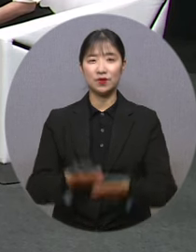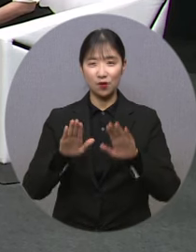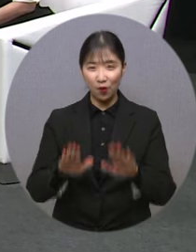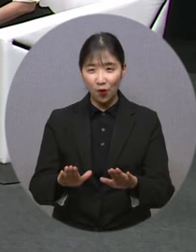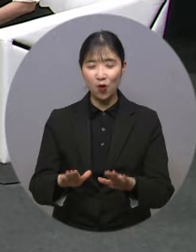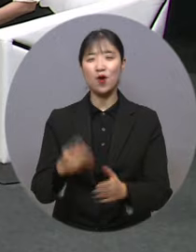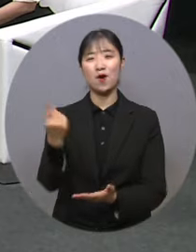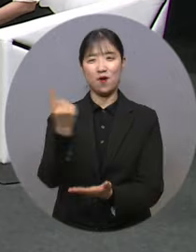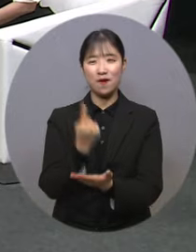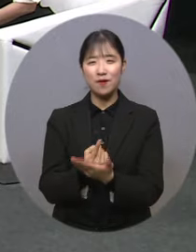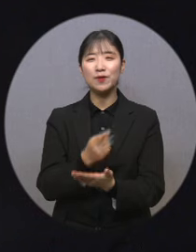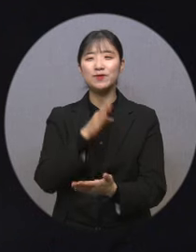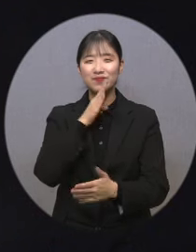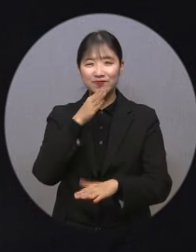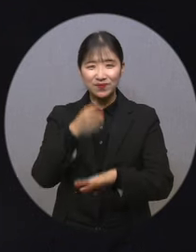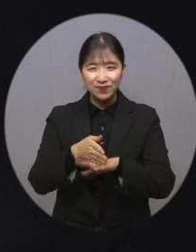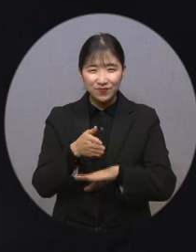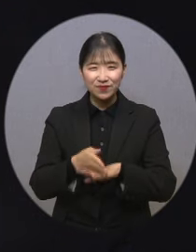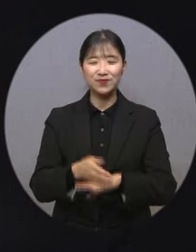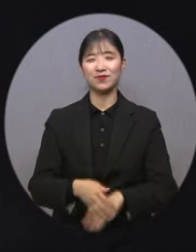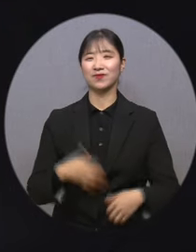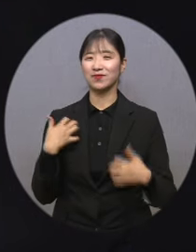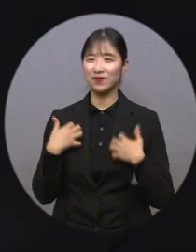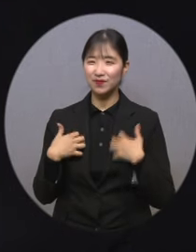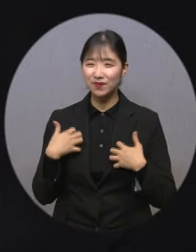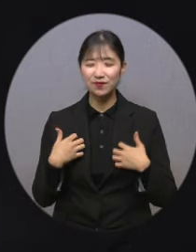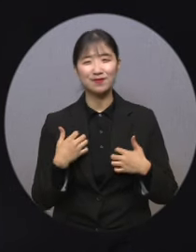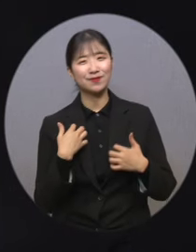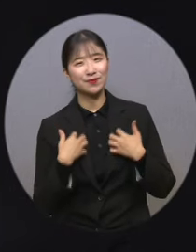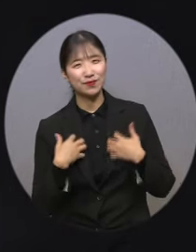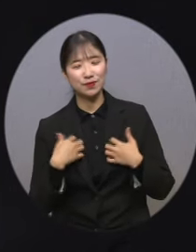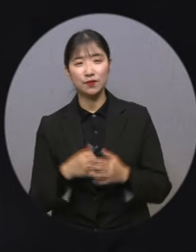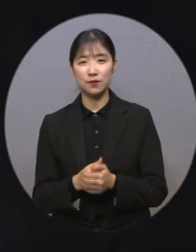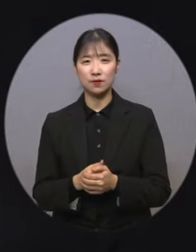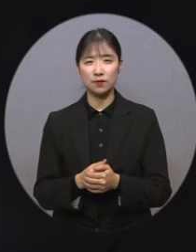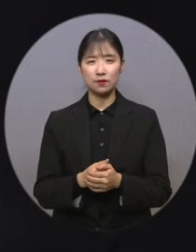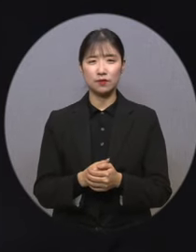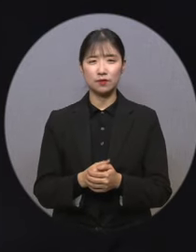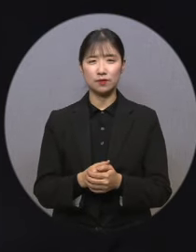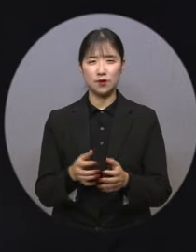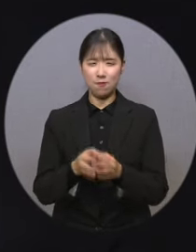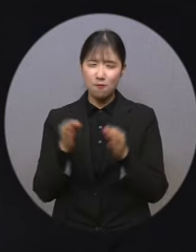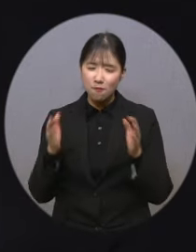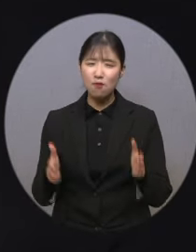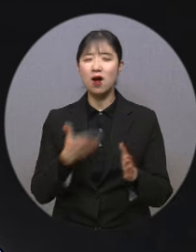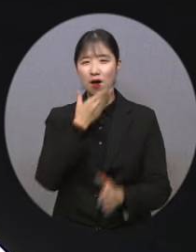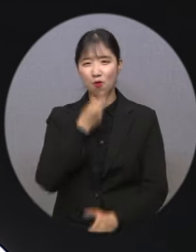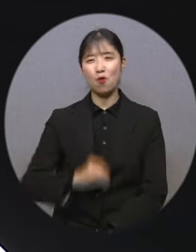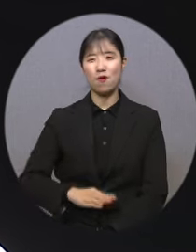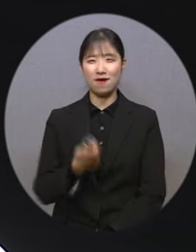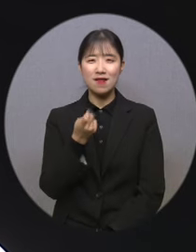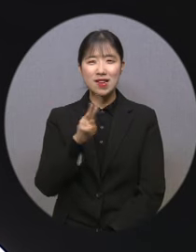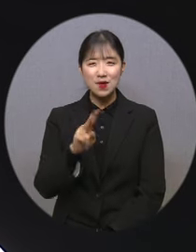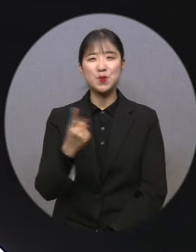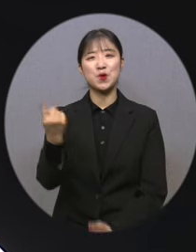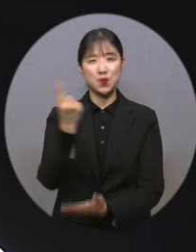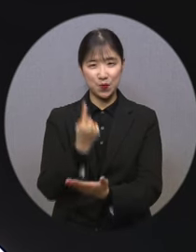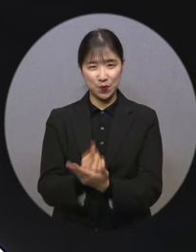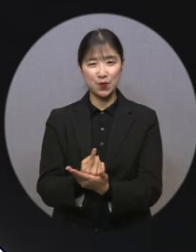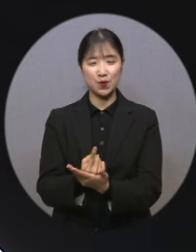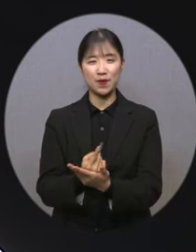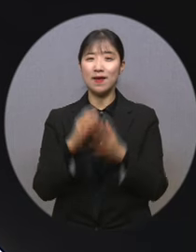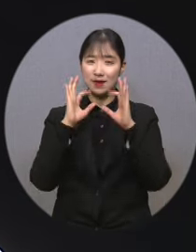대단히 고맙습니다 하루를 몰랐습니다 팡 가칭 이렇게 모처럼 복지 tv 에 오셨으니 남 우리 복지